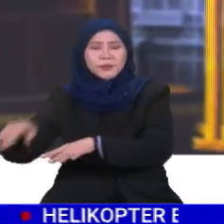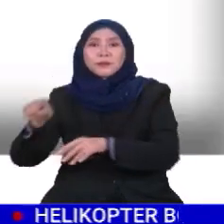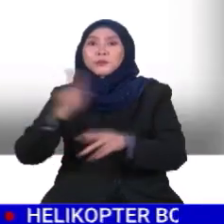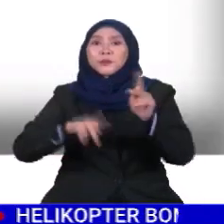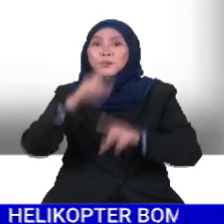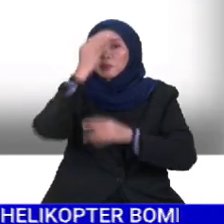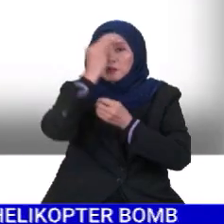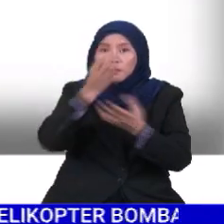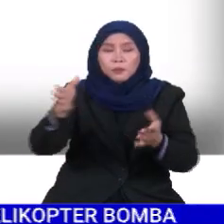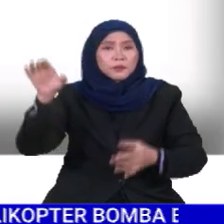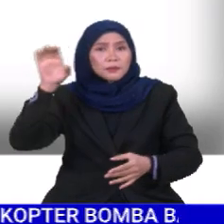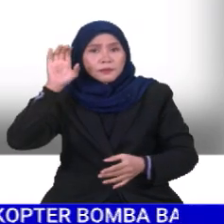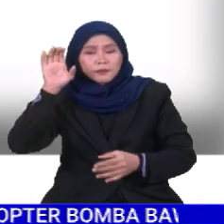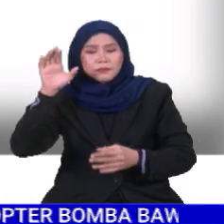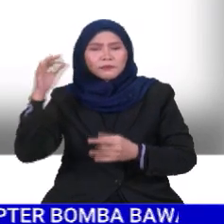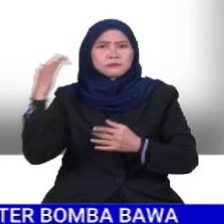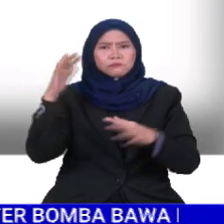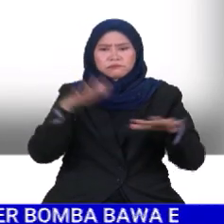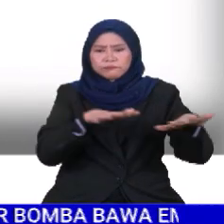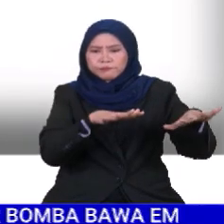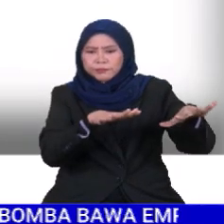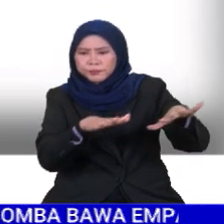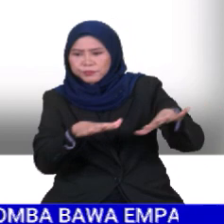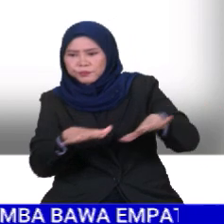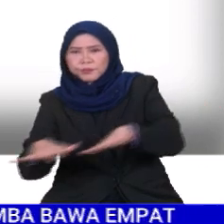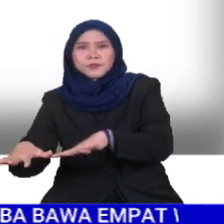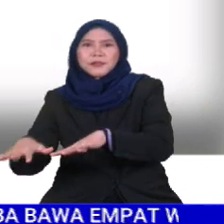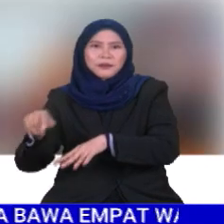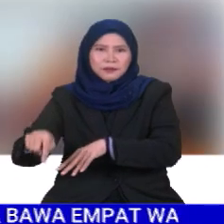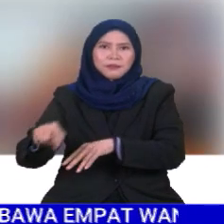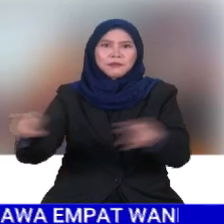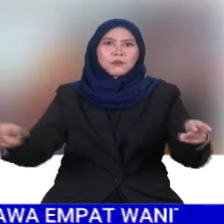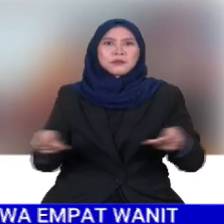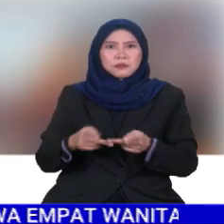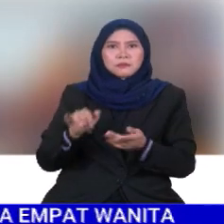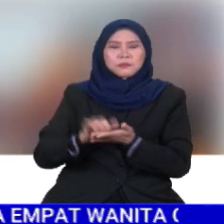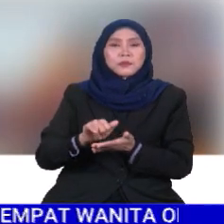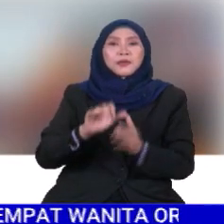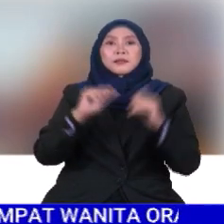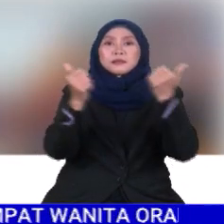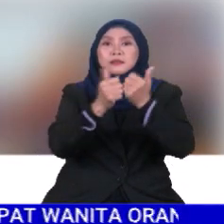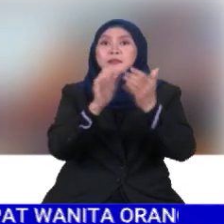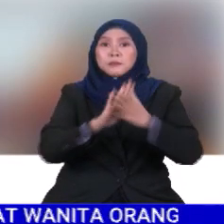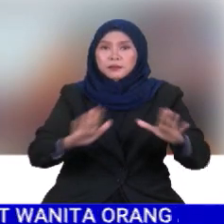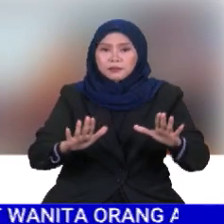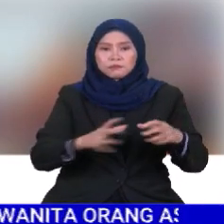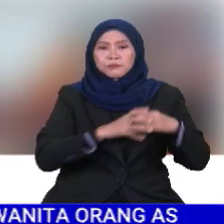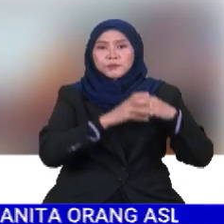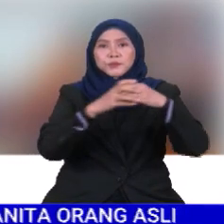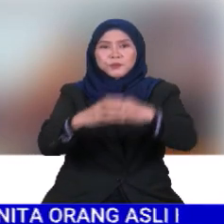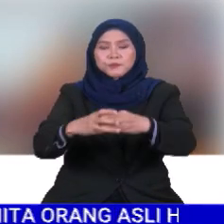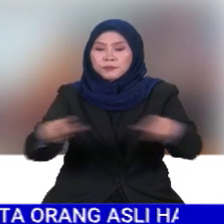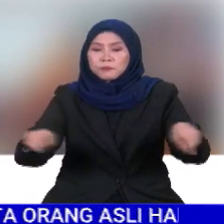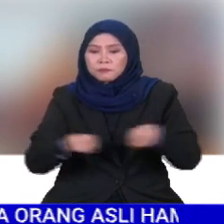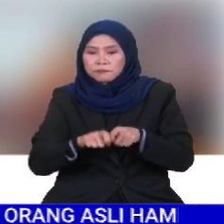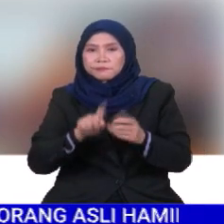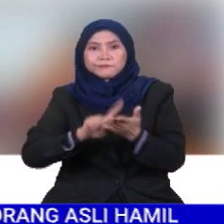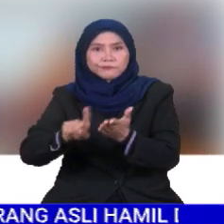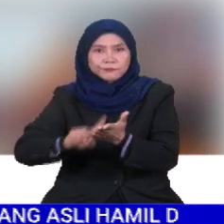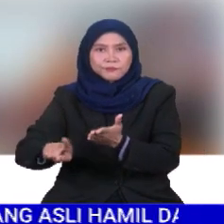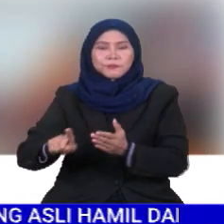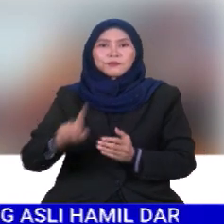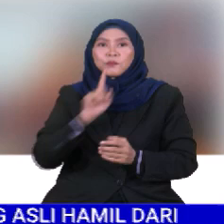memaklumkan terdengar bunyi penggerakan tanah di kawasan tersebut dan agensi keselamatan telah digerakkan ke lokasi